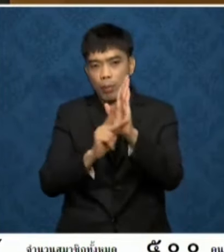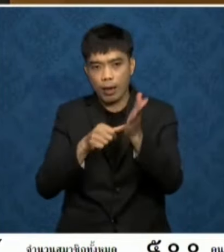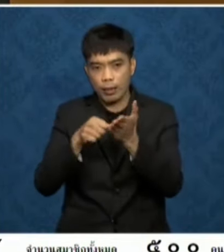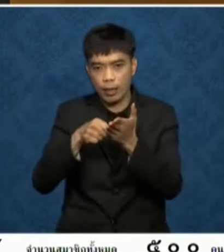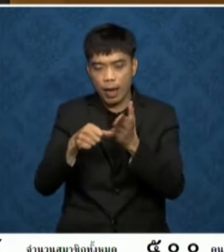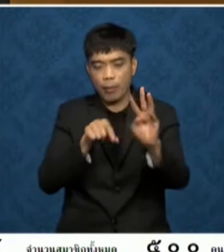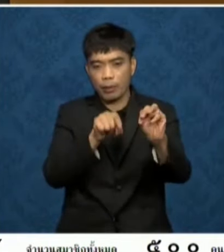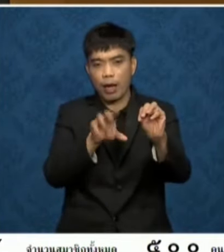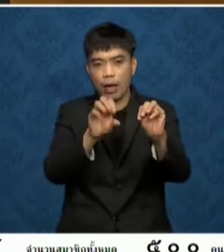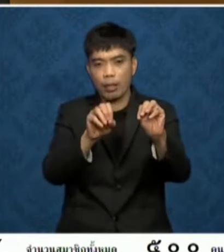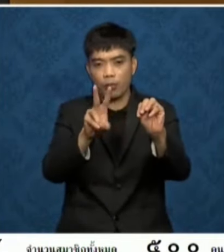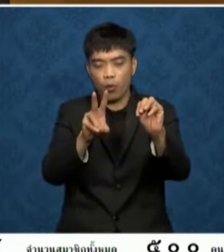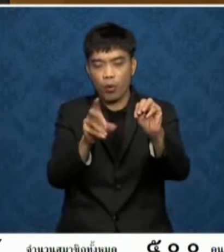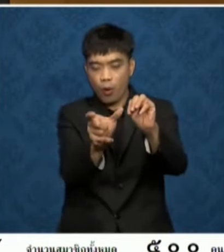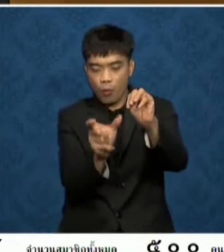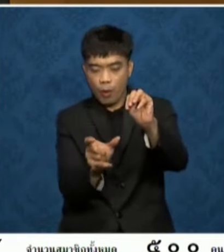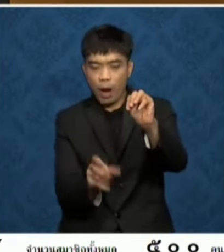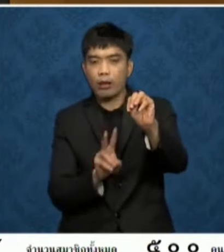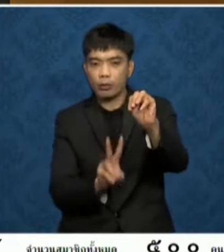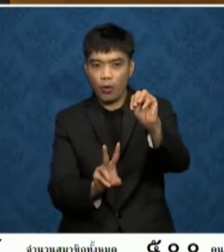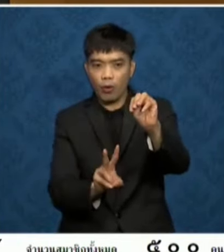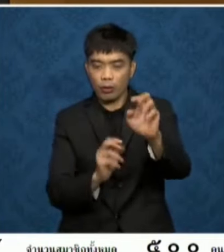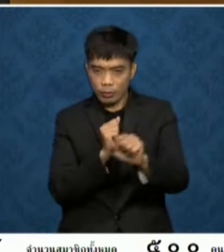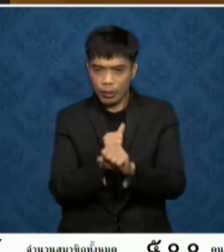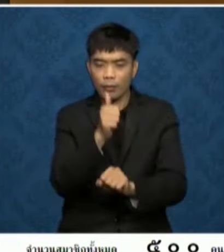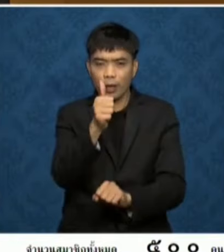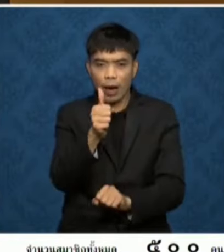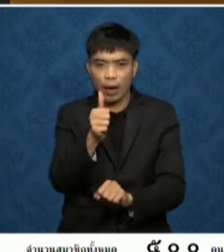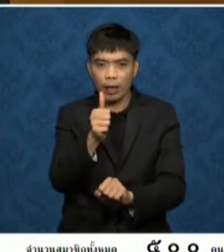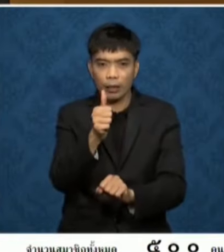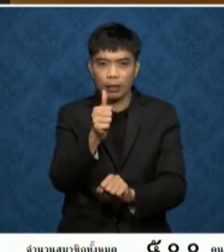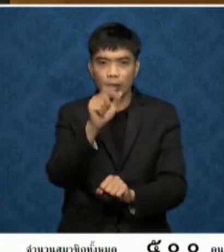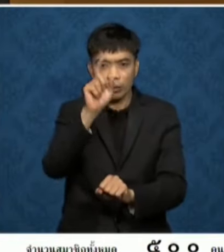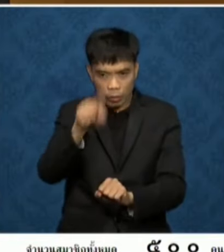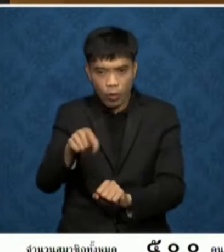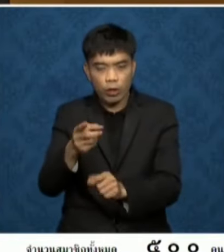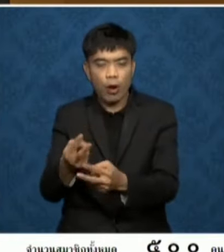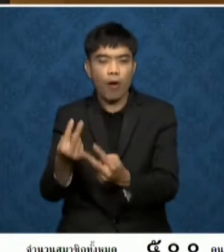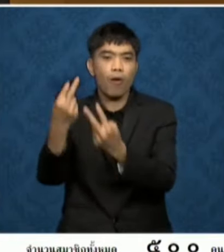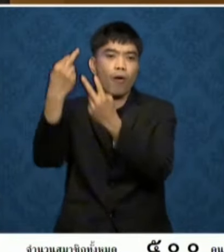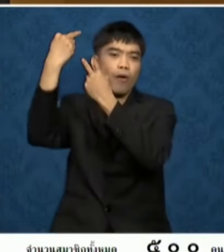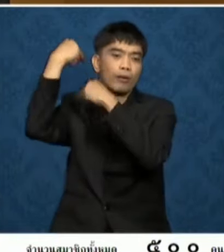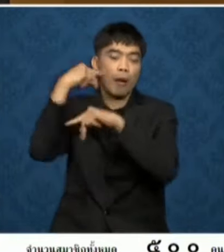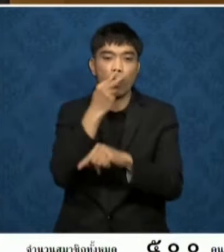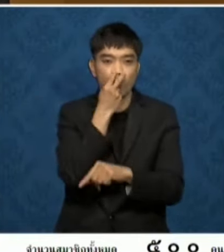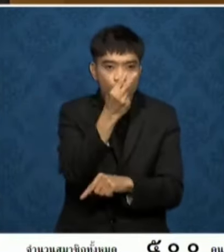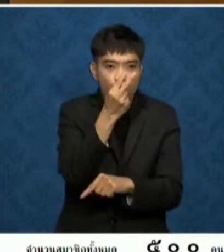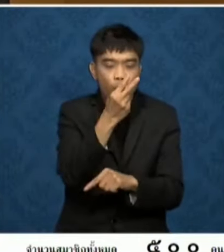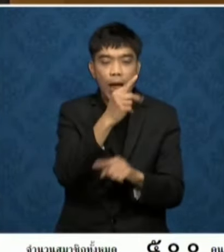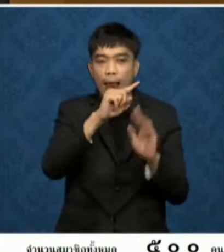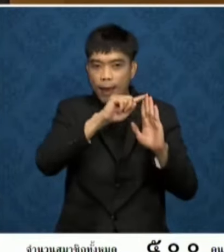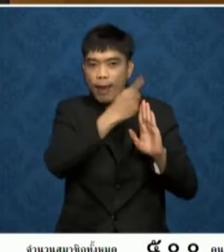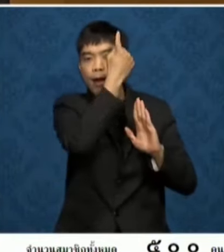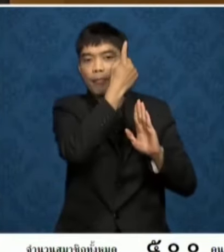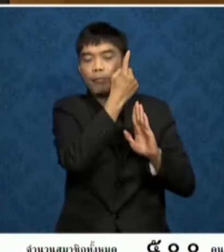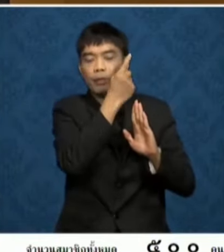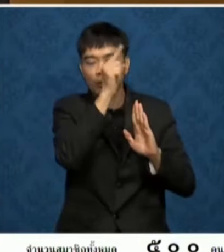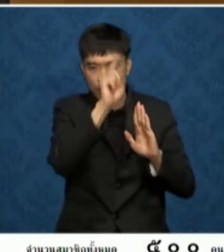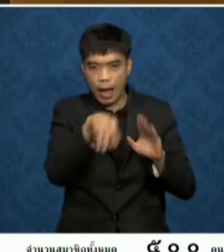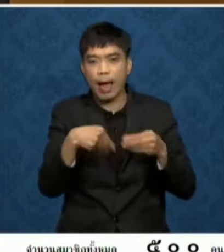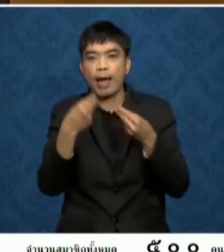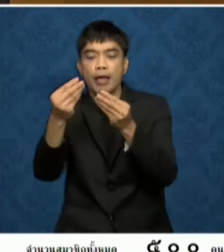56วรรค2ได้ลักษณะอย่างนี้ก็กลับไปที่ต้นเหตุนะเพื่อให้เกิดความเป็นธรรมแ